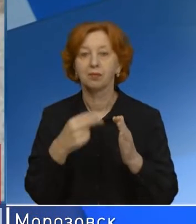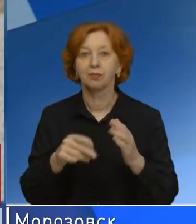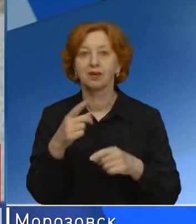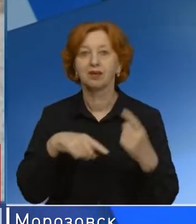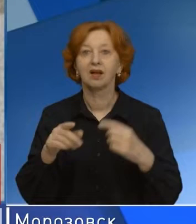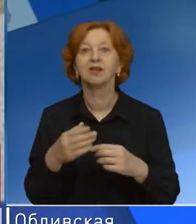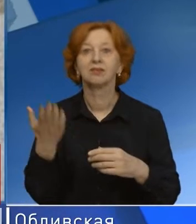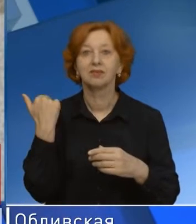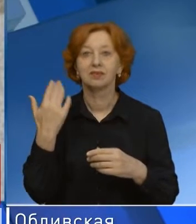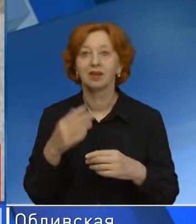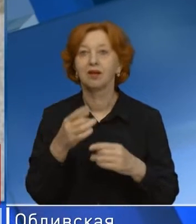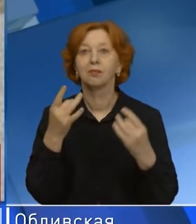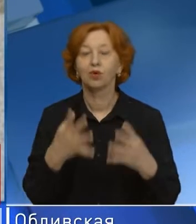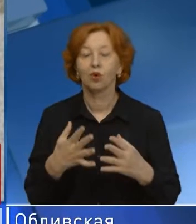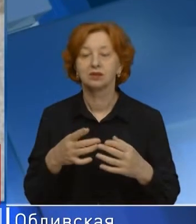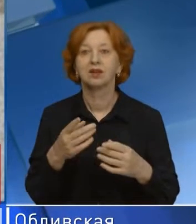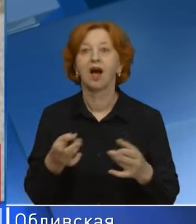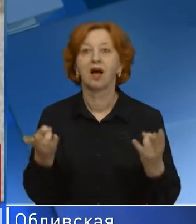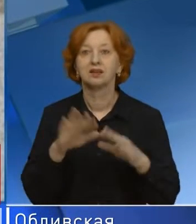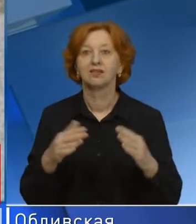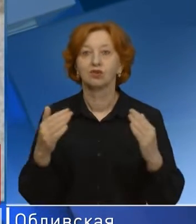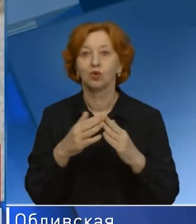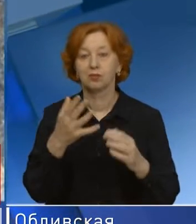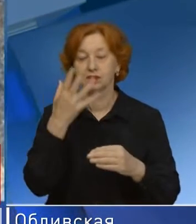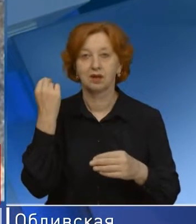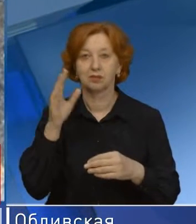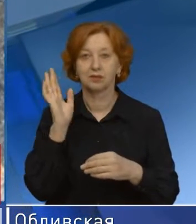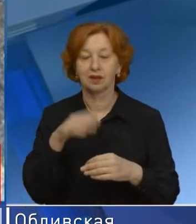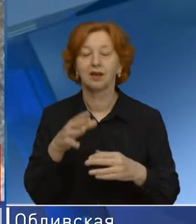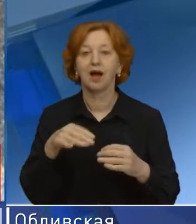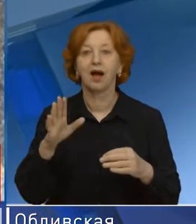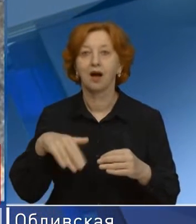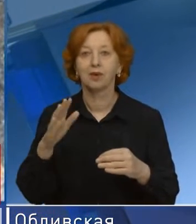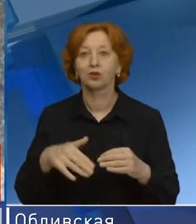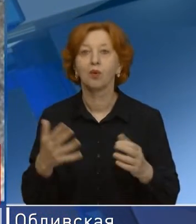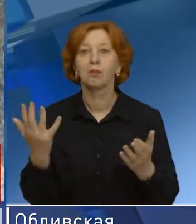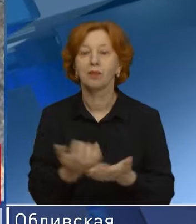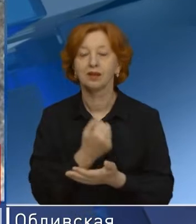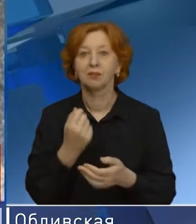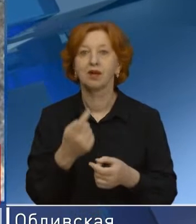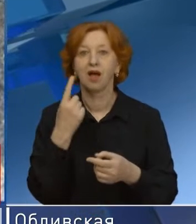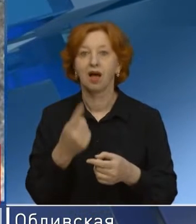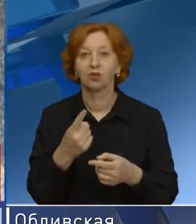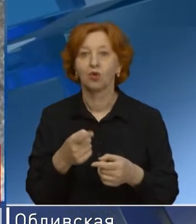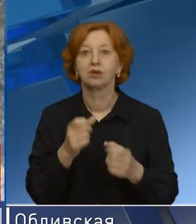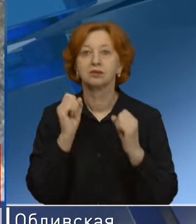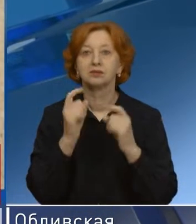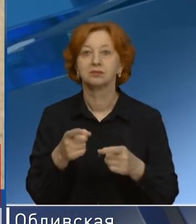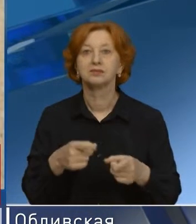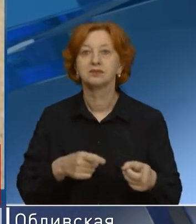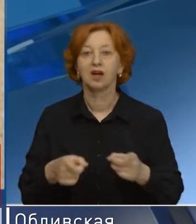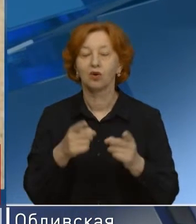в личных целях и просто забыл оставить дома перед выездом в Россию. А патрон подобрал во время одной из остановок на обочине